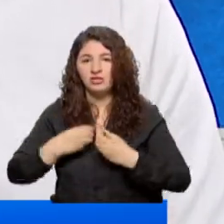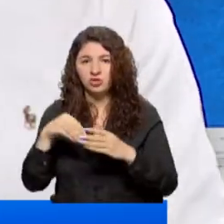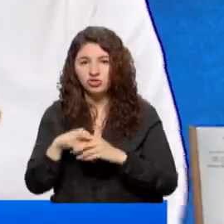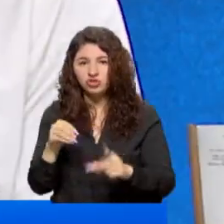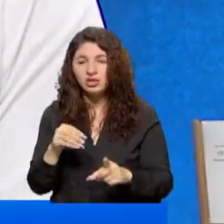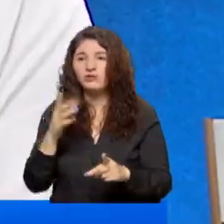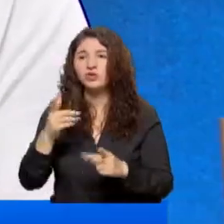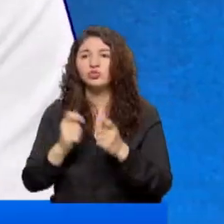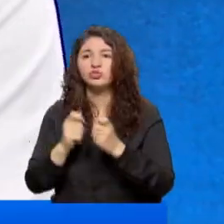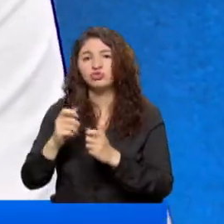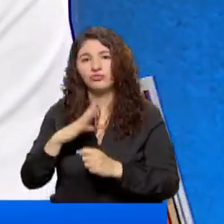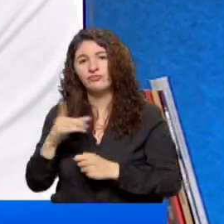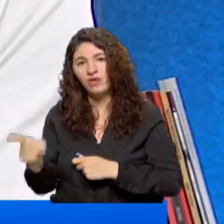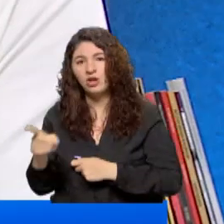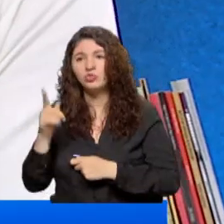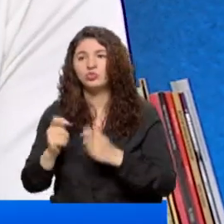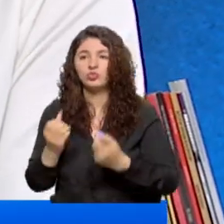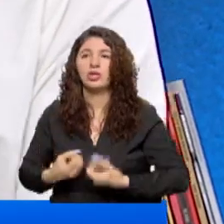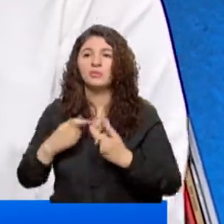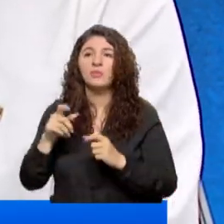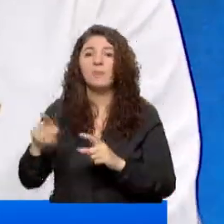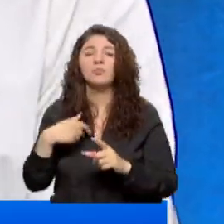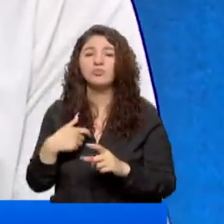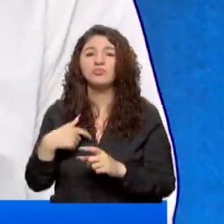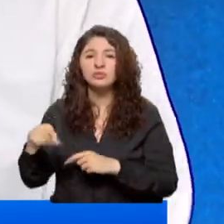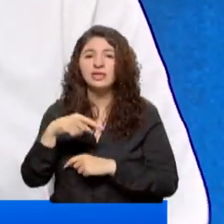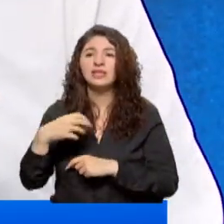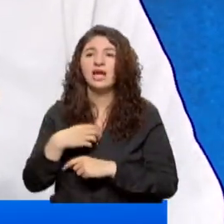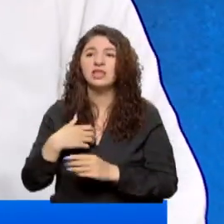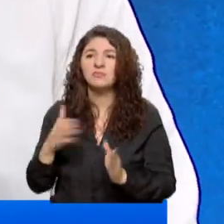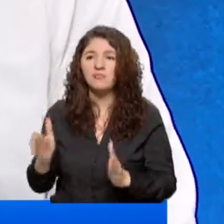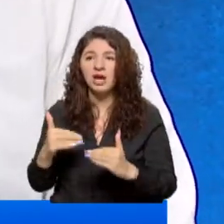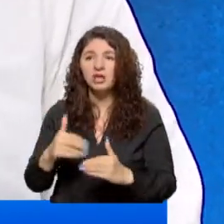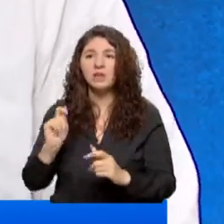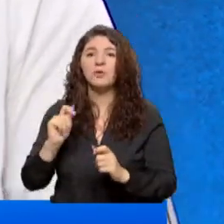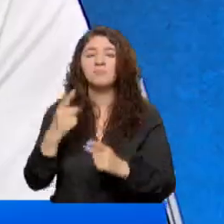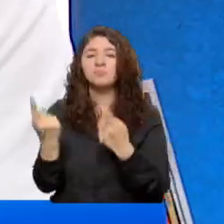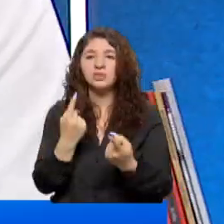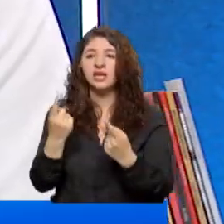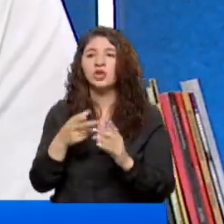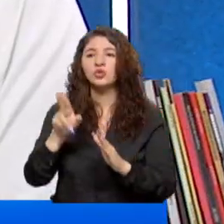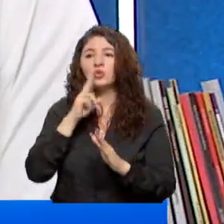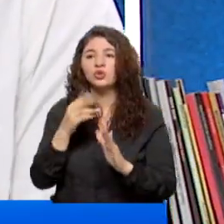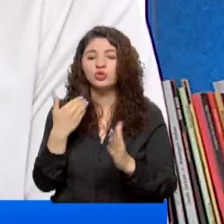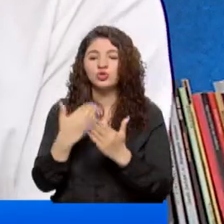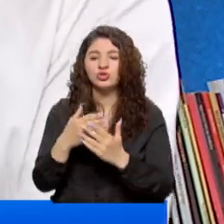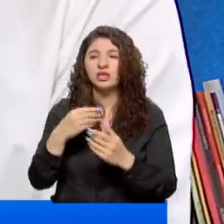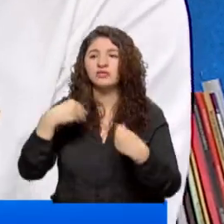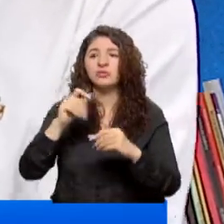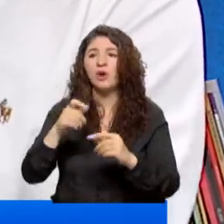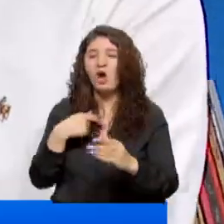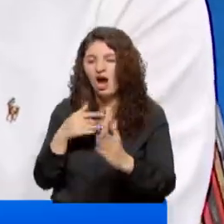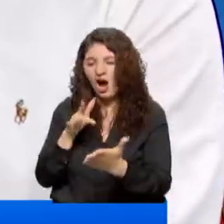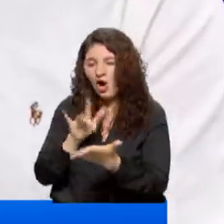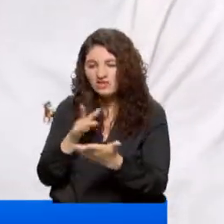ve bu su çiftliği var sütlü ediyorum ama ben bunları kendim paketliyorum kendim bir şekilde nihai tüketiciye sunuyorum